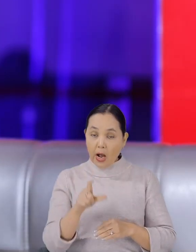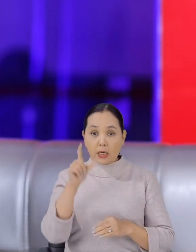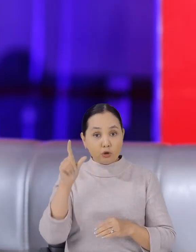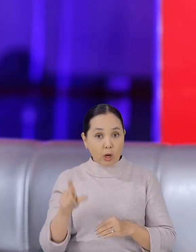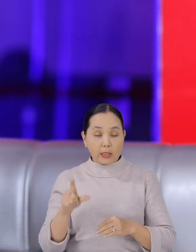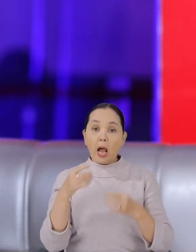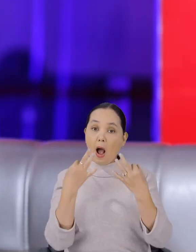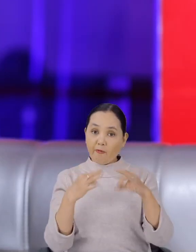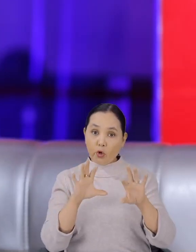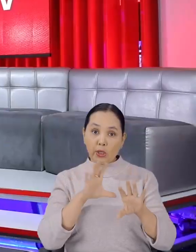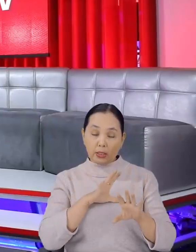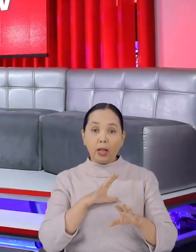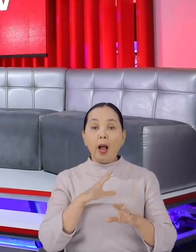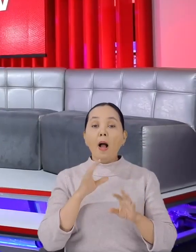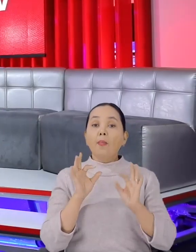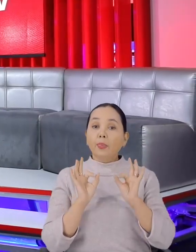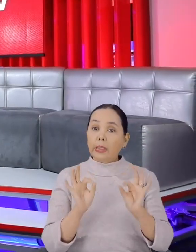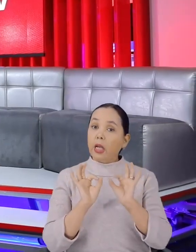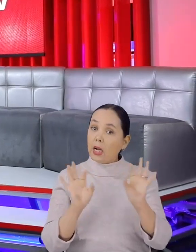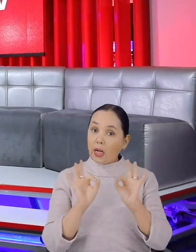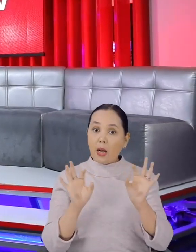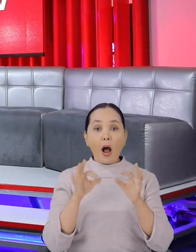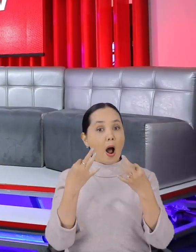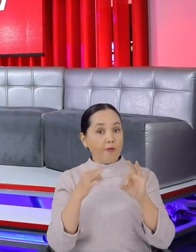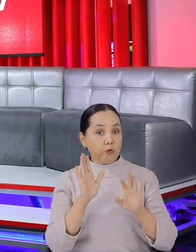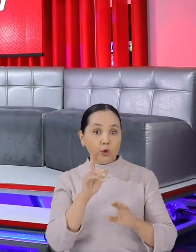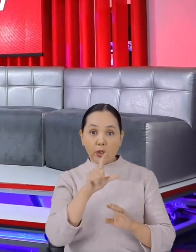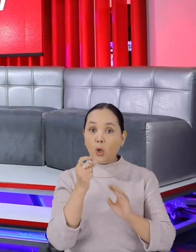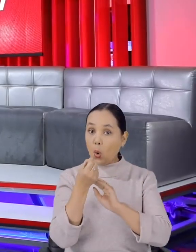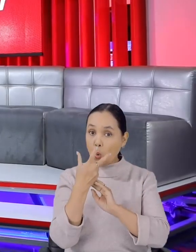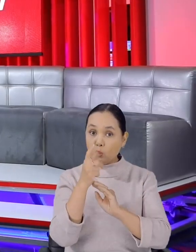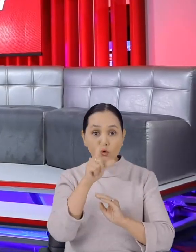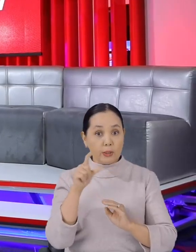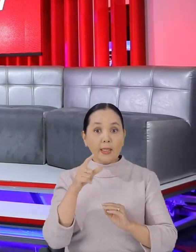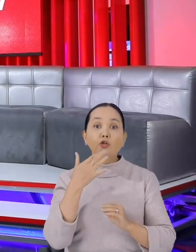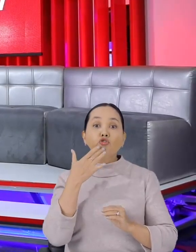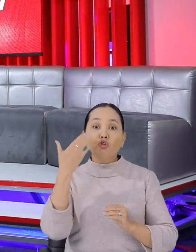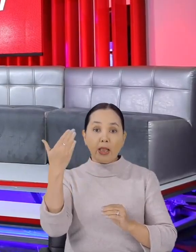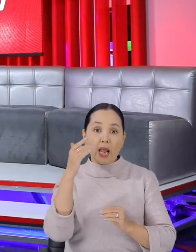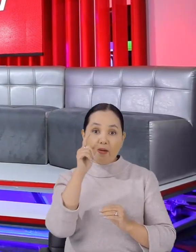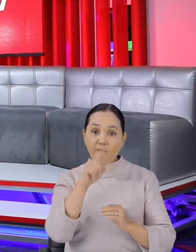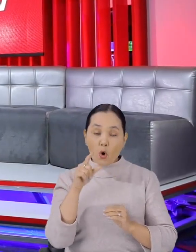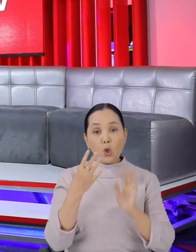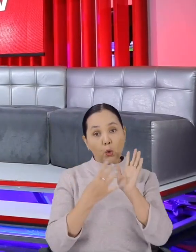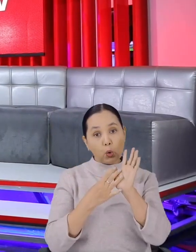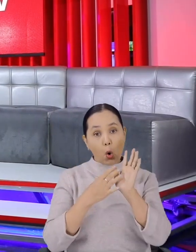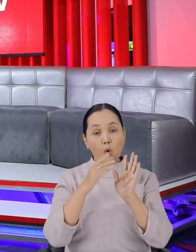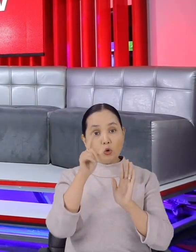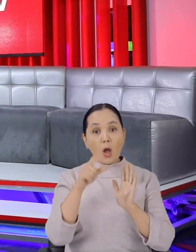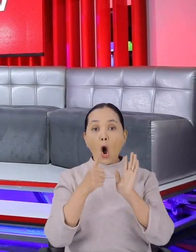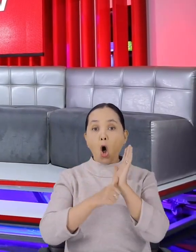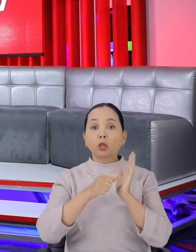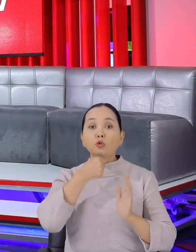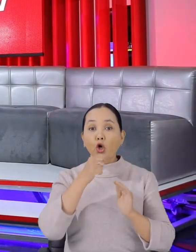shaxslar afv etilgan. Ma'lumot o'rnida aytish joiz bo'lsa, afv etilganlarning 13 nafari chet el fuqarolari, 9 nafari 60